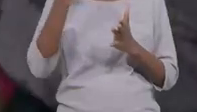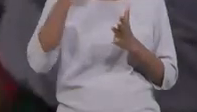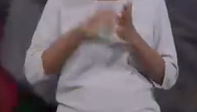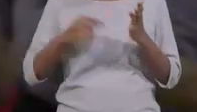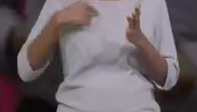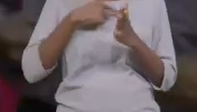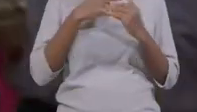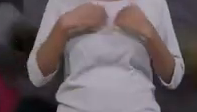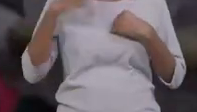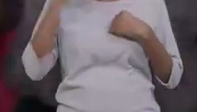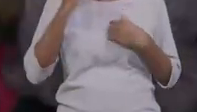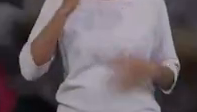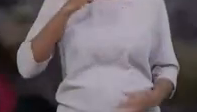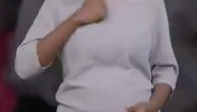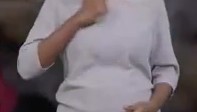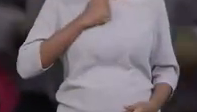Dieu que nous avons entendu.